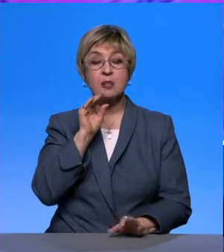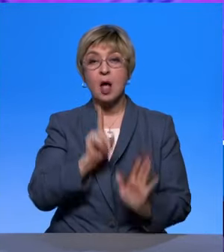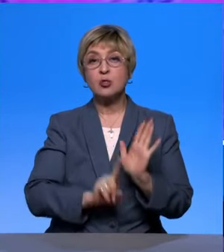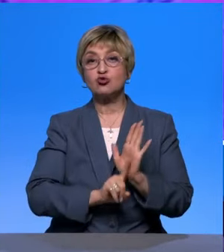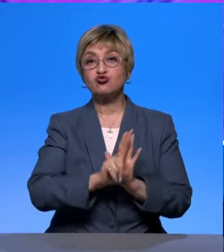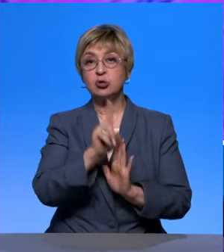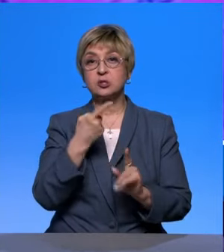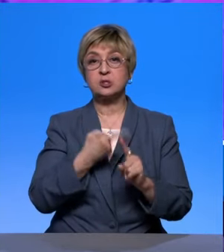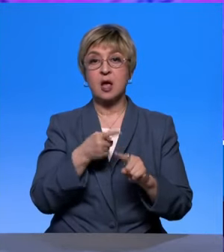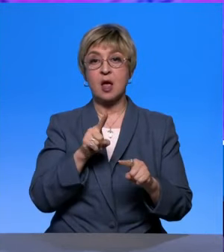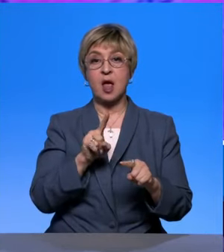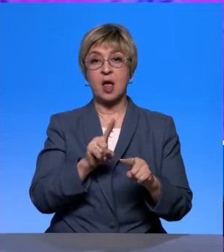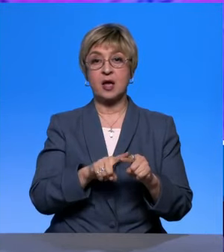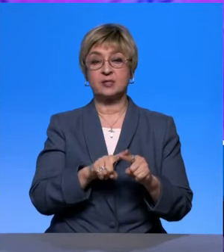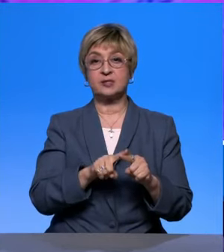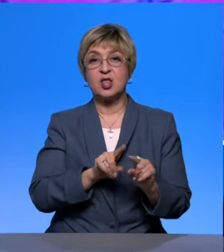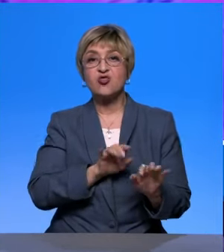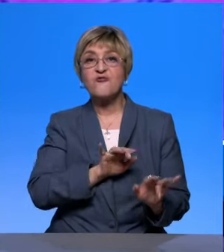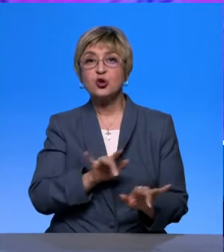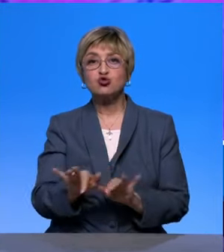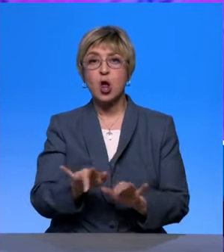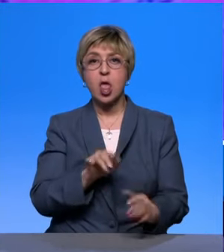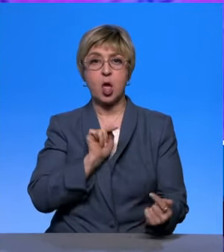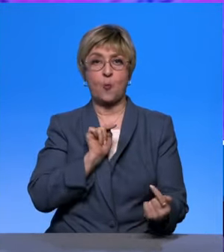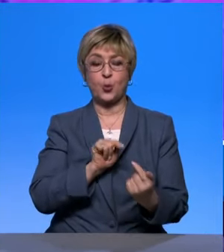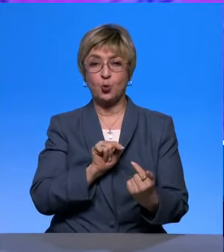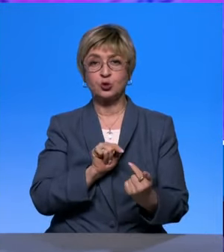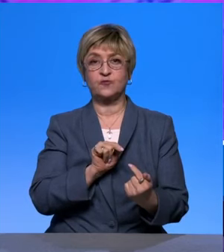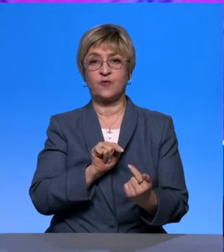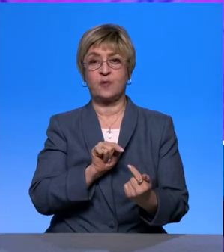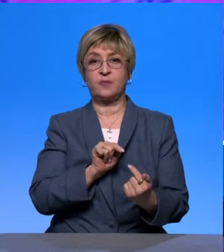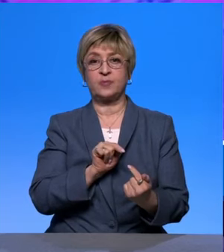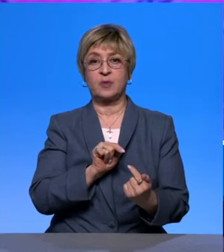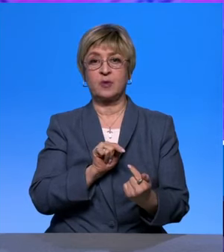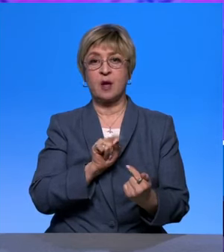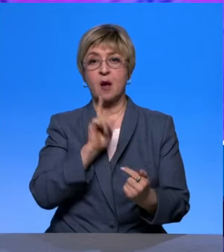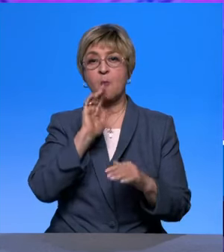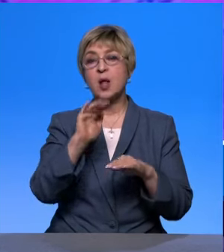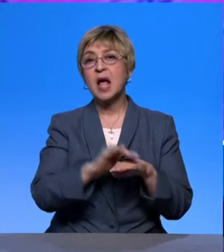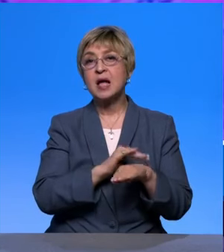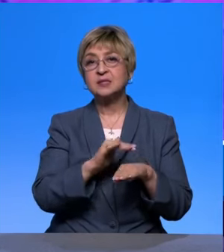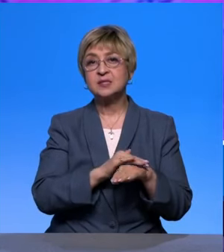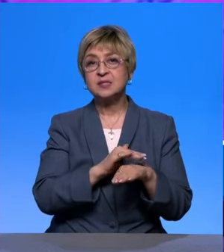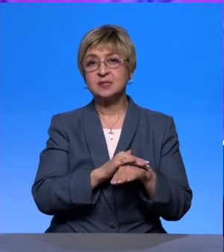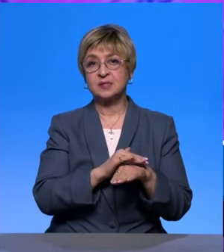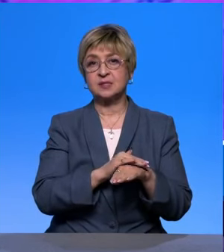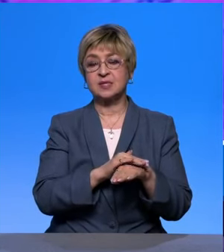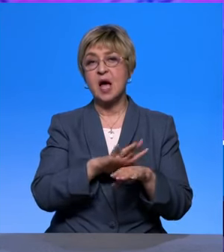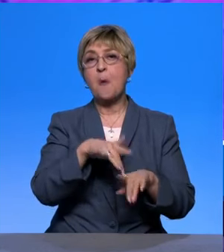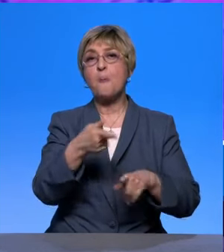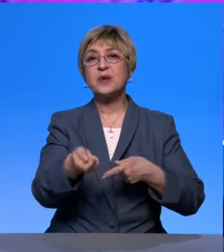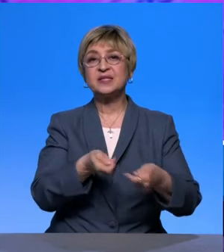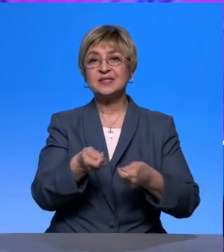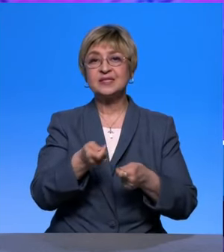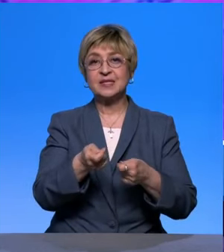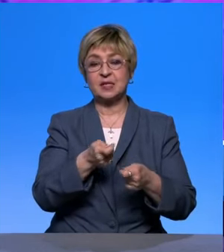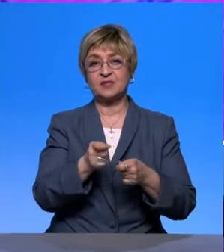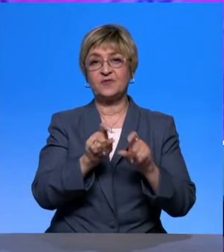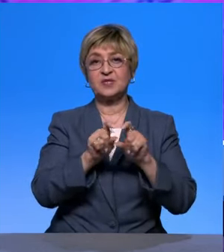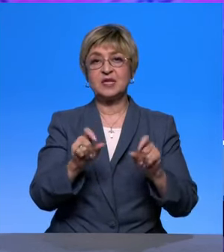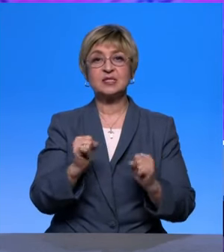вот движения, вот молодец Михаил Мамиашвили, президент Федерации спортивной